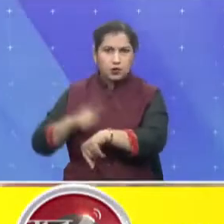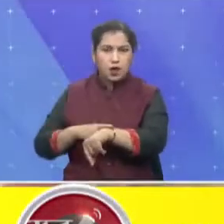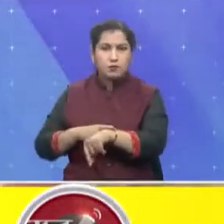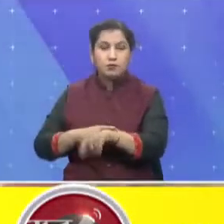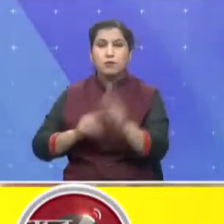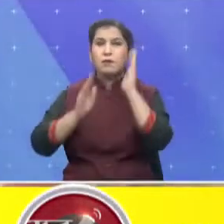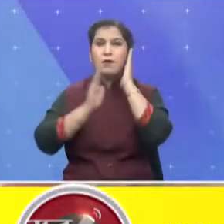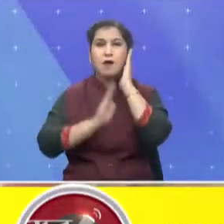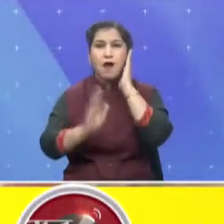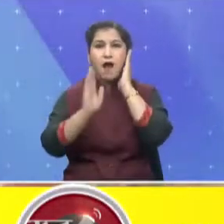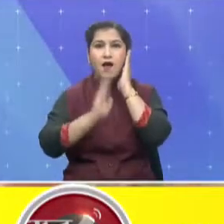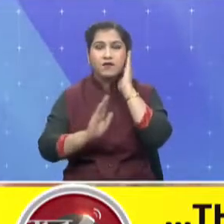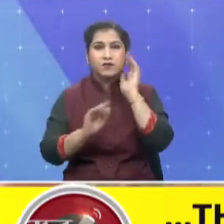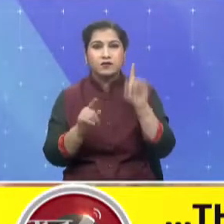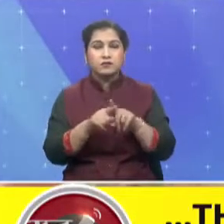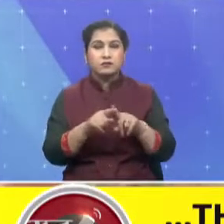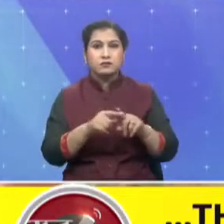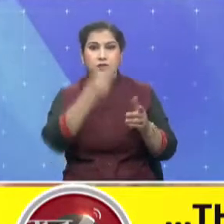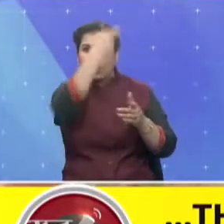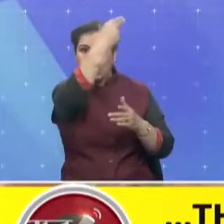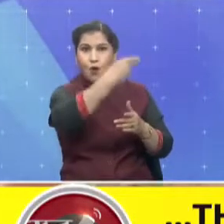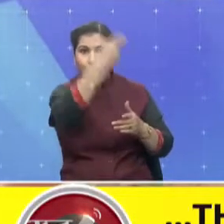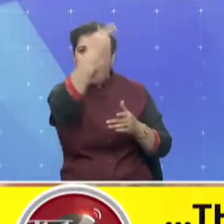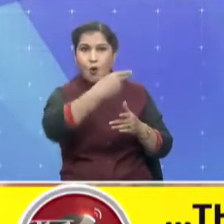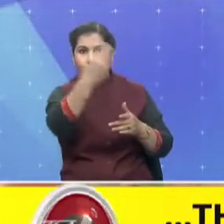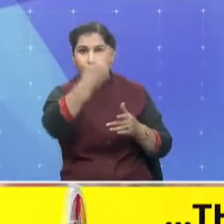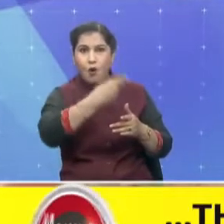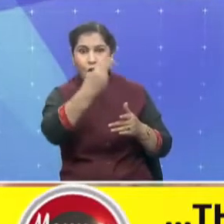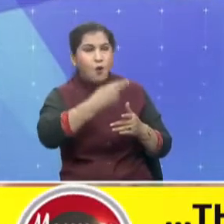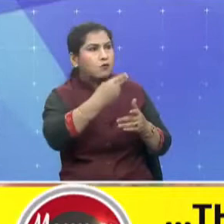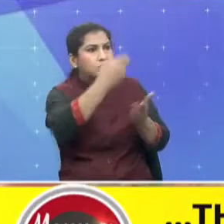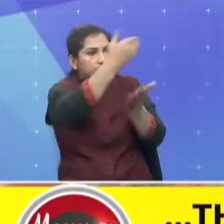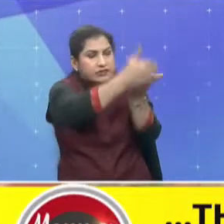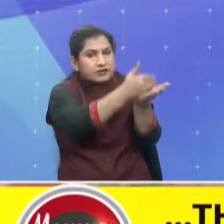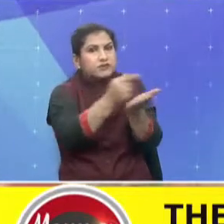कावी चित्रकला को लुप्त होने से बचाने में जुटे हैं।